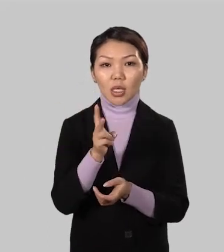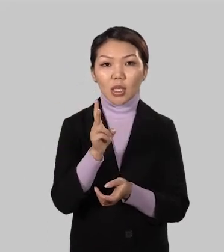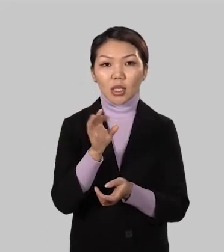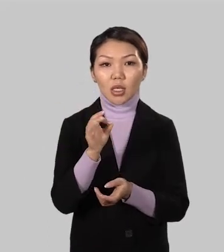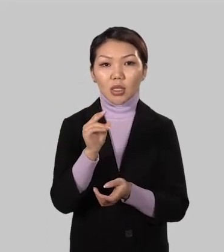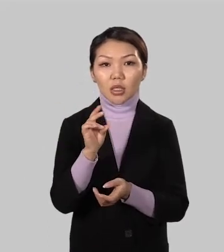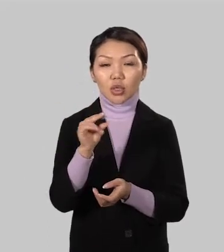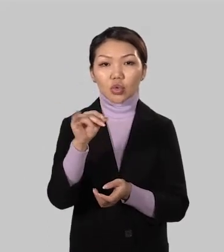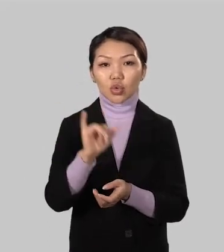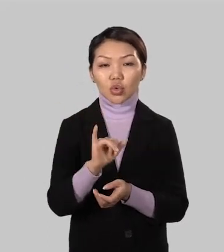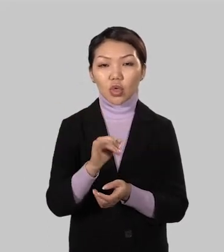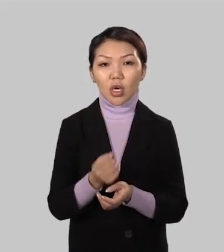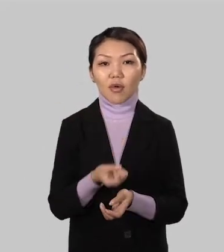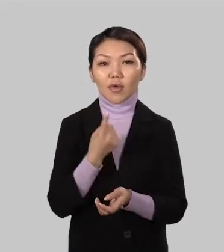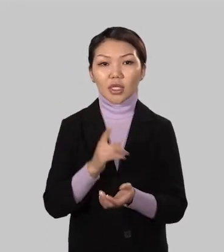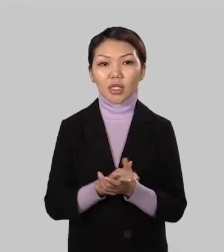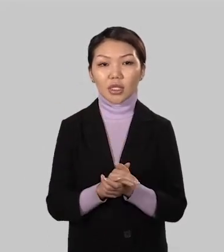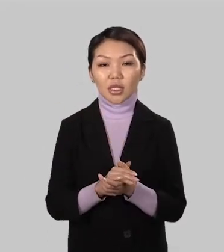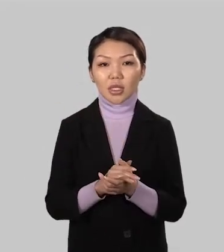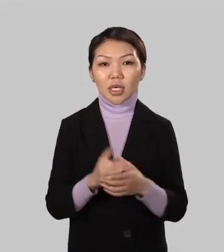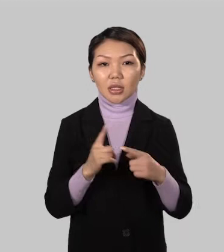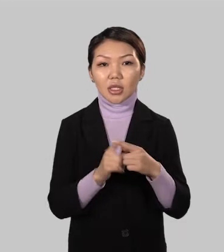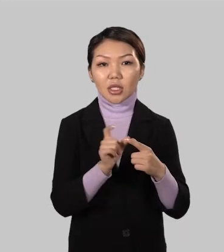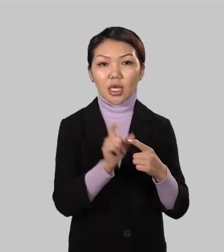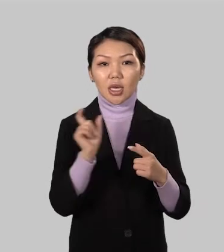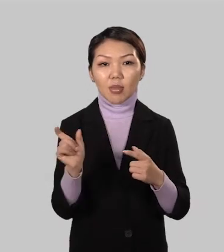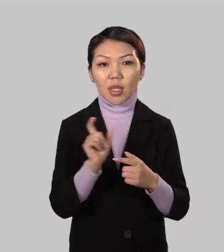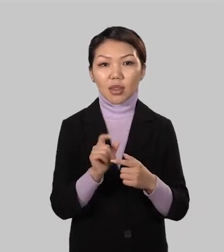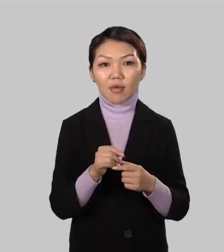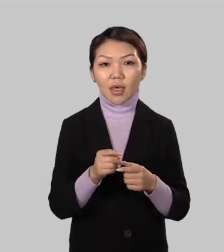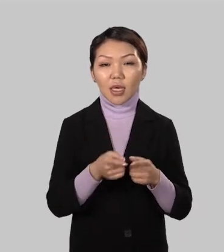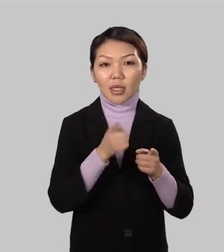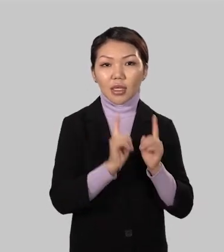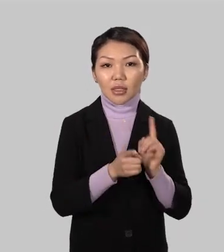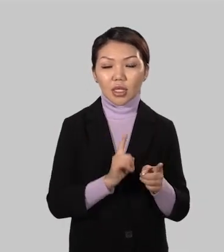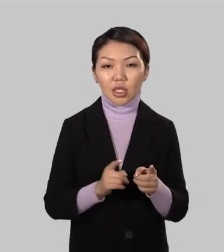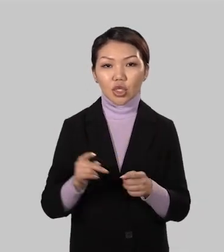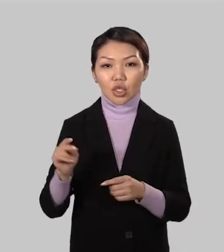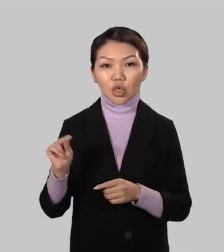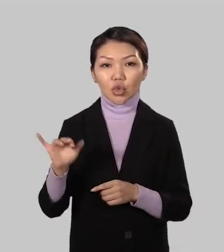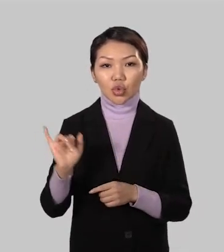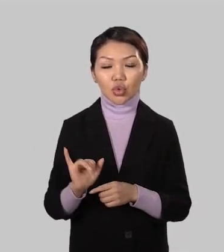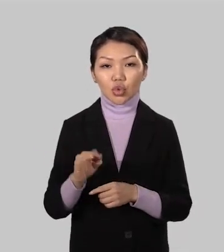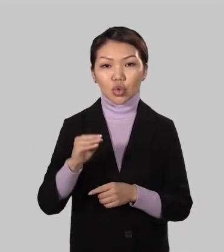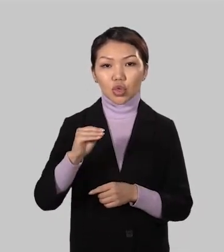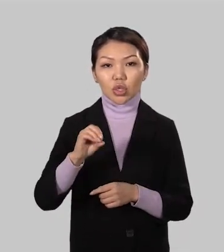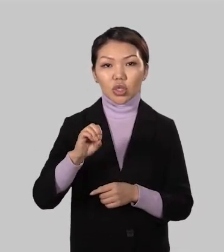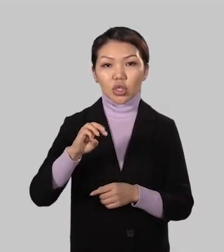образовалась путем сложения элемента в год настоящий и чу жемчуг